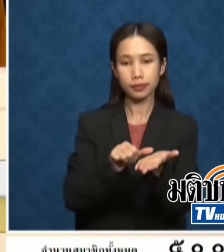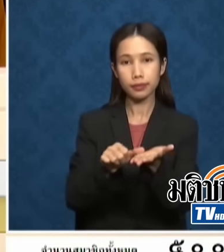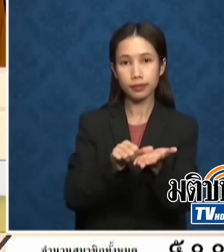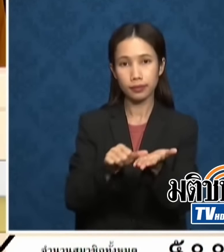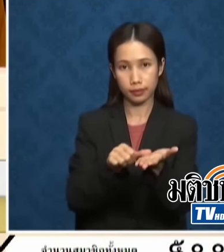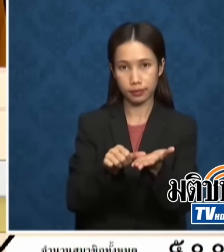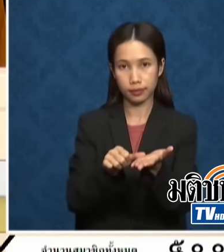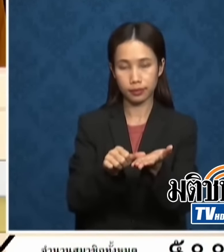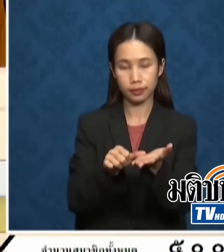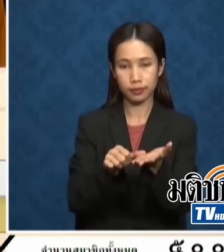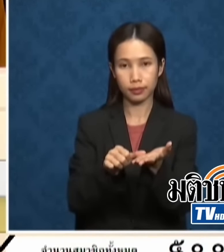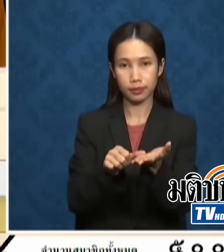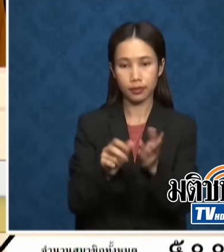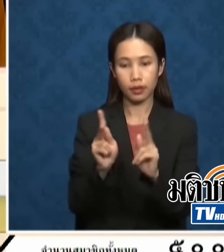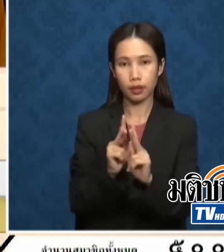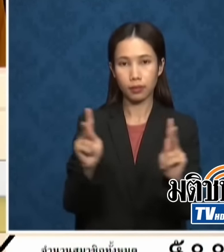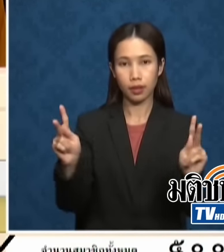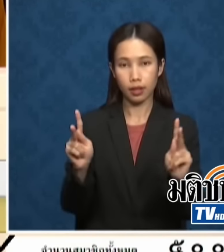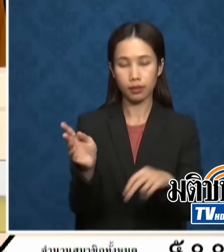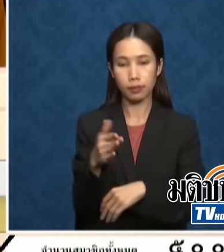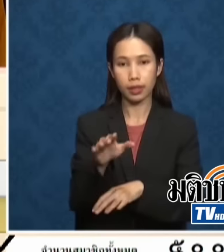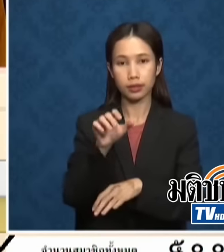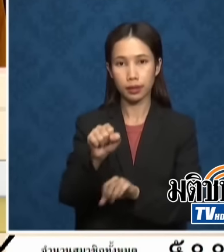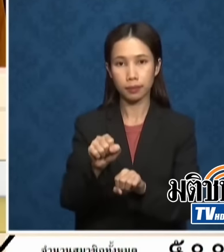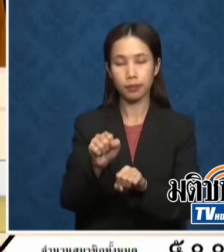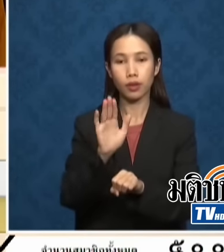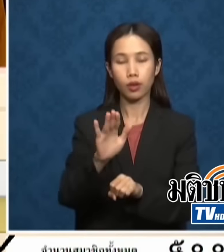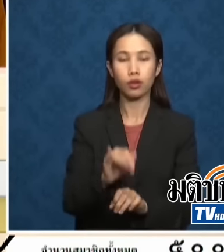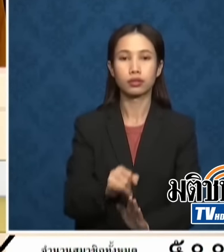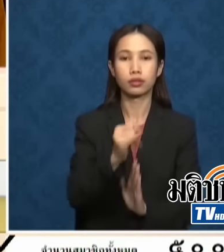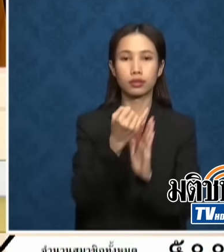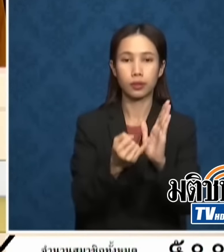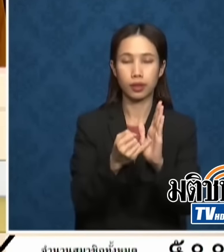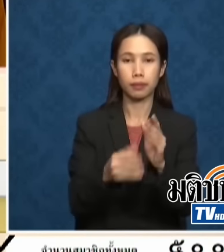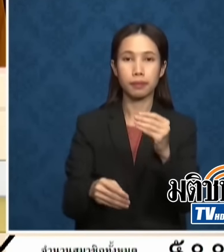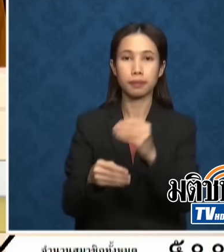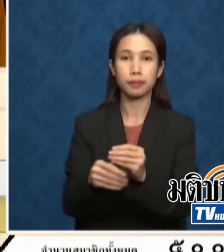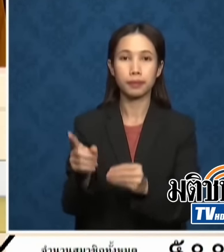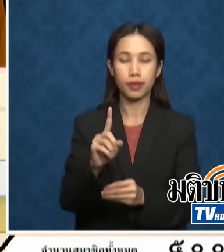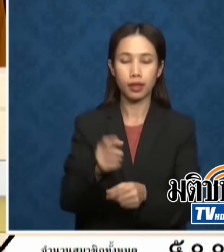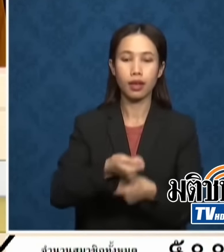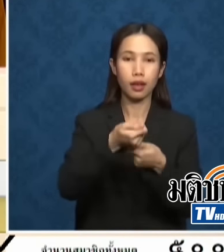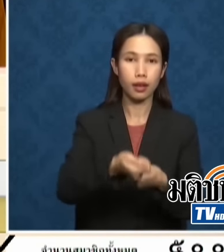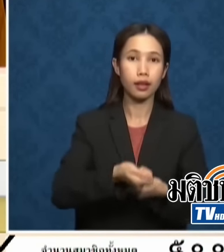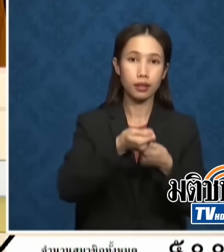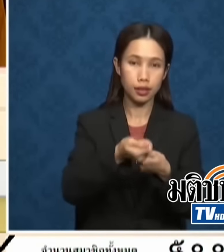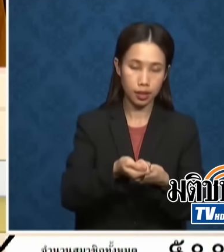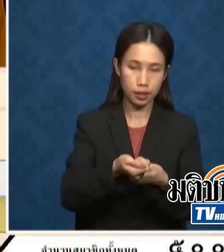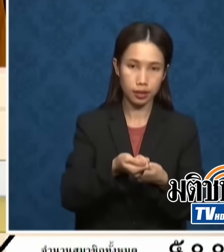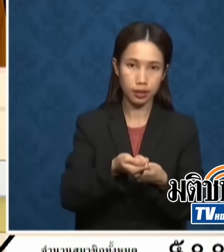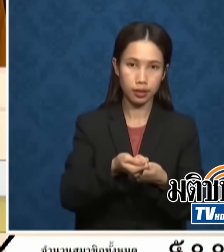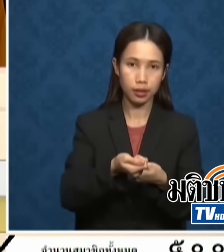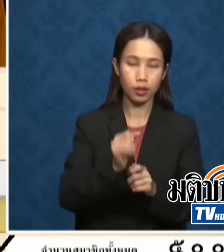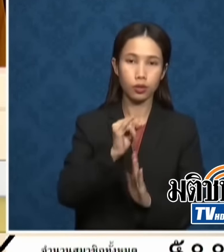บัญญัติเกี่ยวกับคณะกรรมการประมงประจำจังหวัดโดยเพิ่มเติมการเกษตรและสหกรณ์